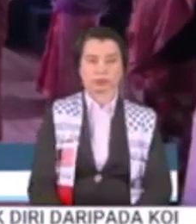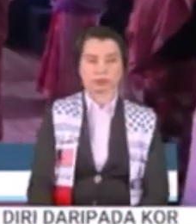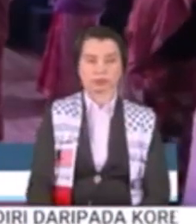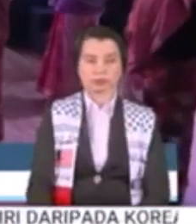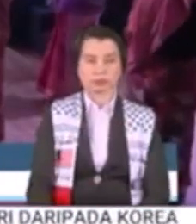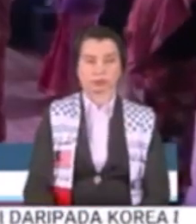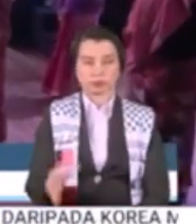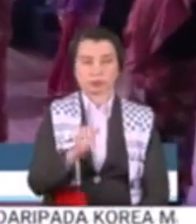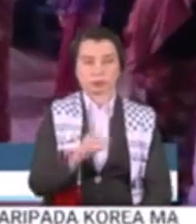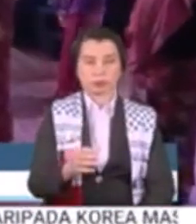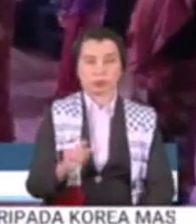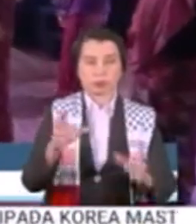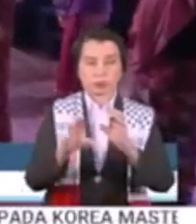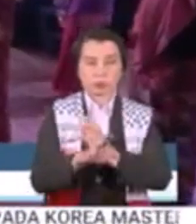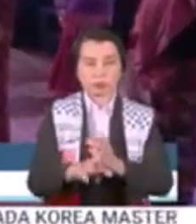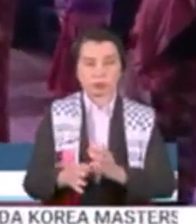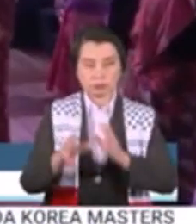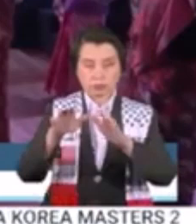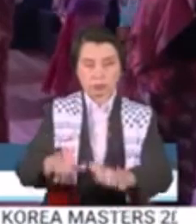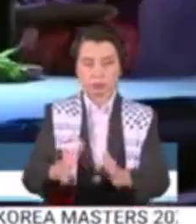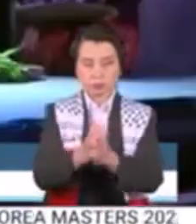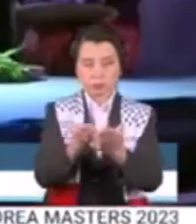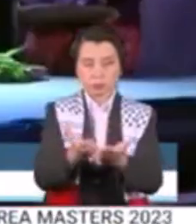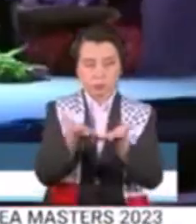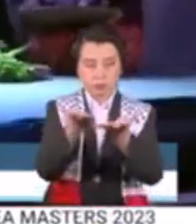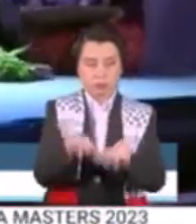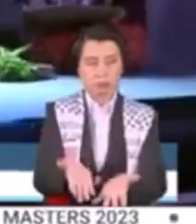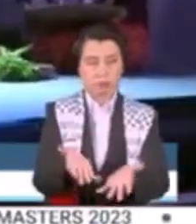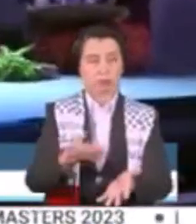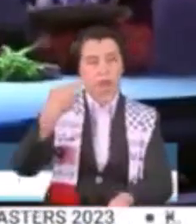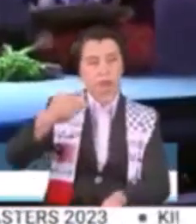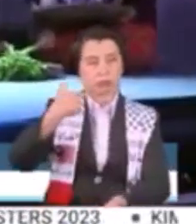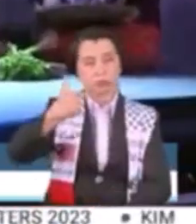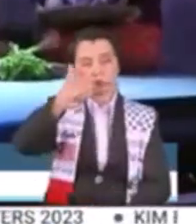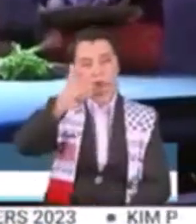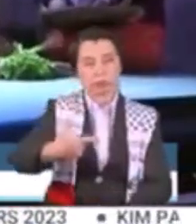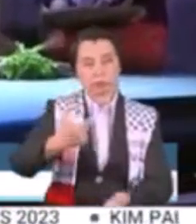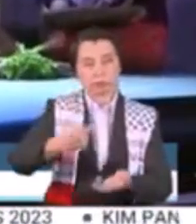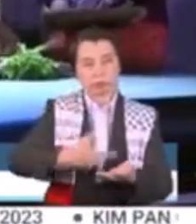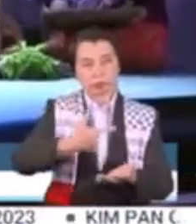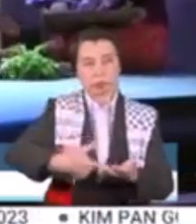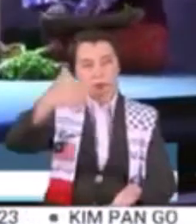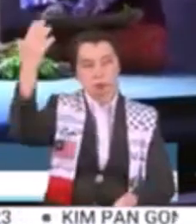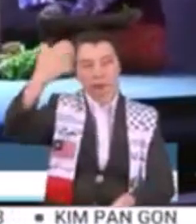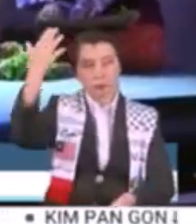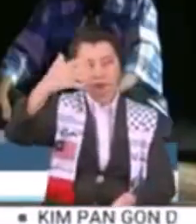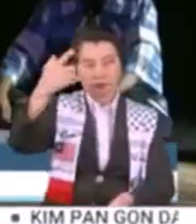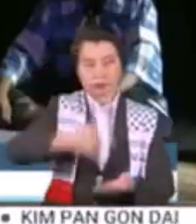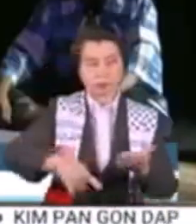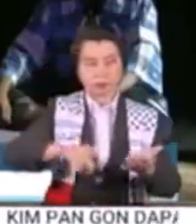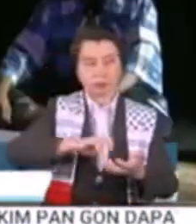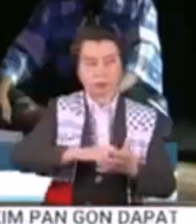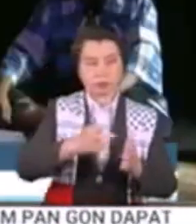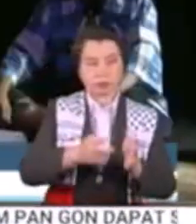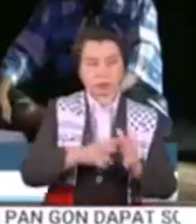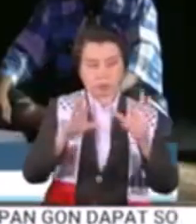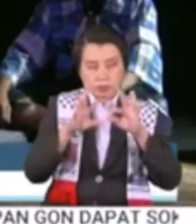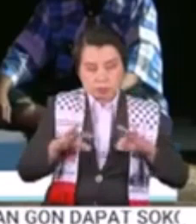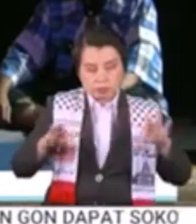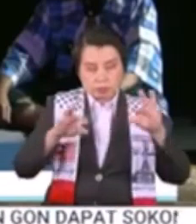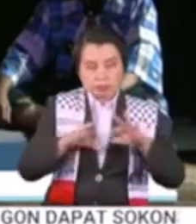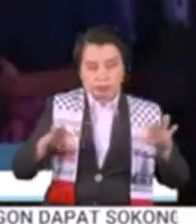Komputer mengambil cabaran mempertaruhkan naskah berat berkaitan sejarah Melayu Terengganu lama yang jarang disampaikan dalam sebarang bentuk medium